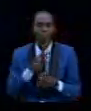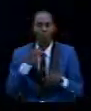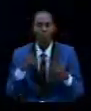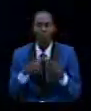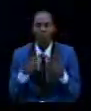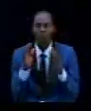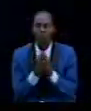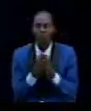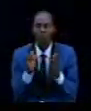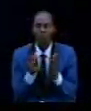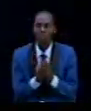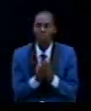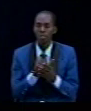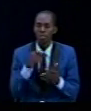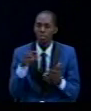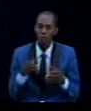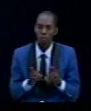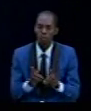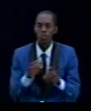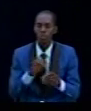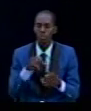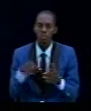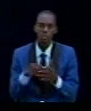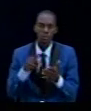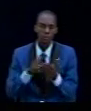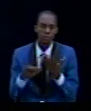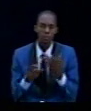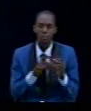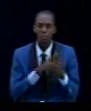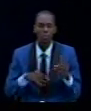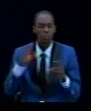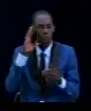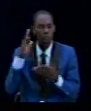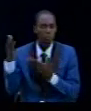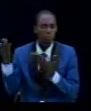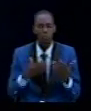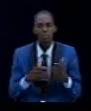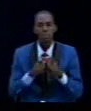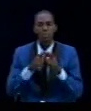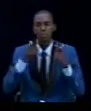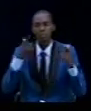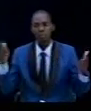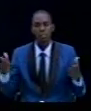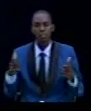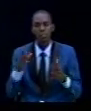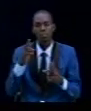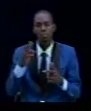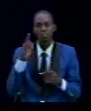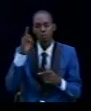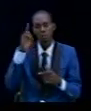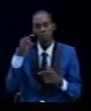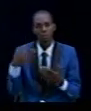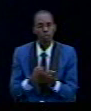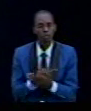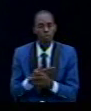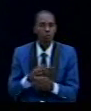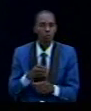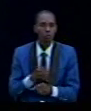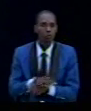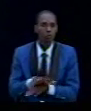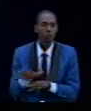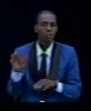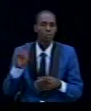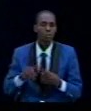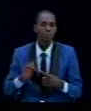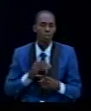this crusade, the Lord will bring positive impact to our civilization. Que le Seigneur amène un impact positif, une